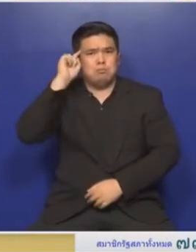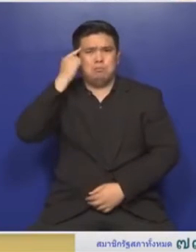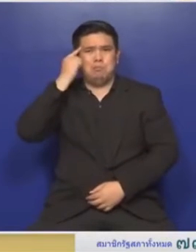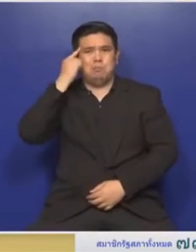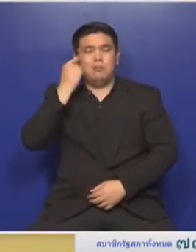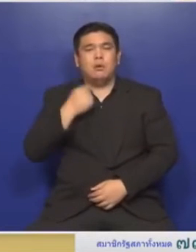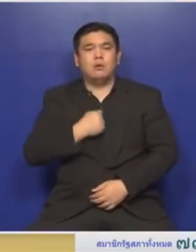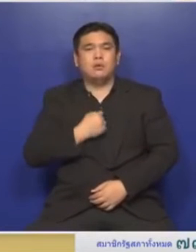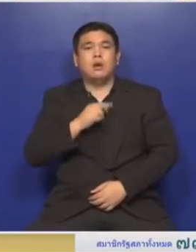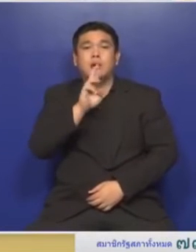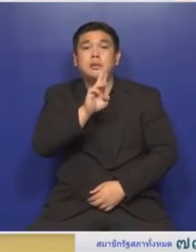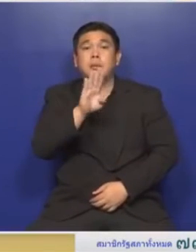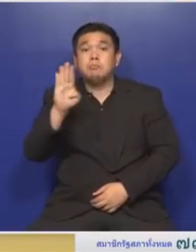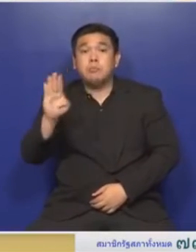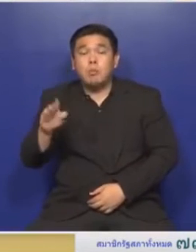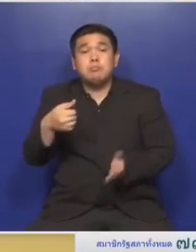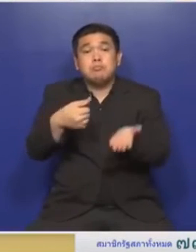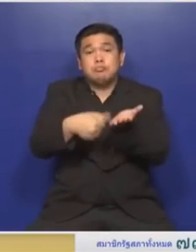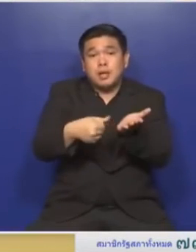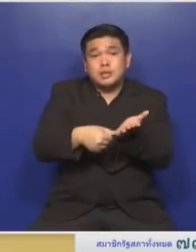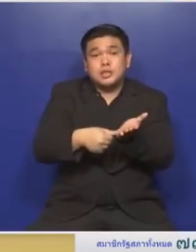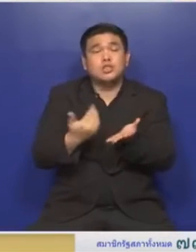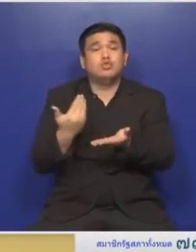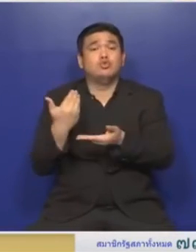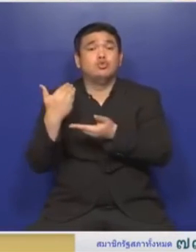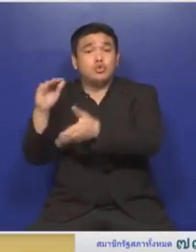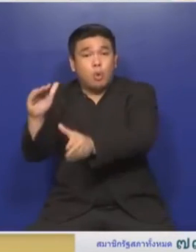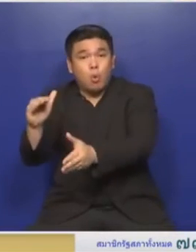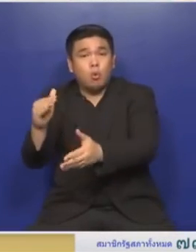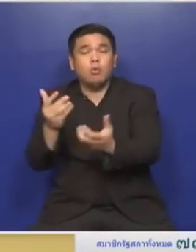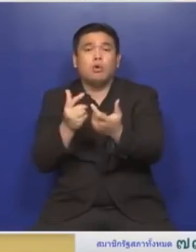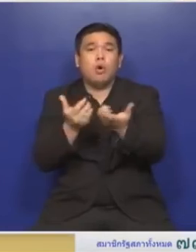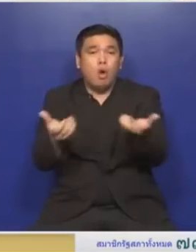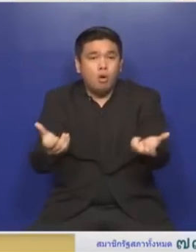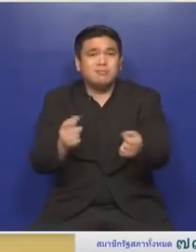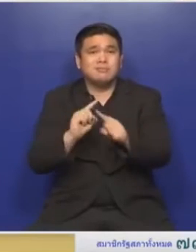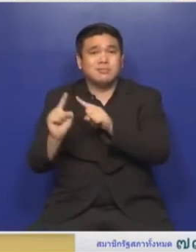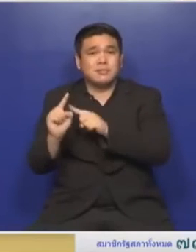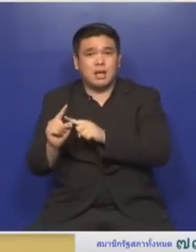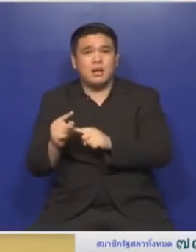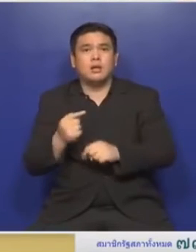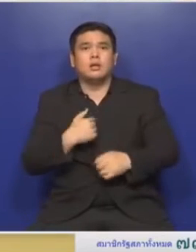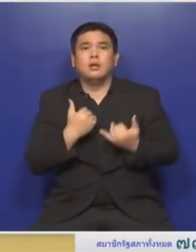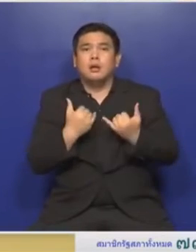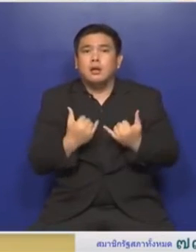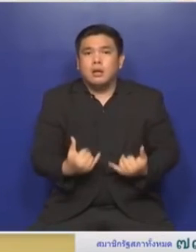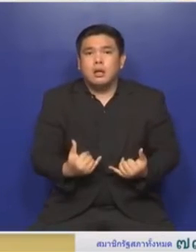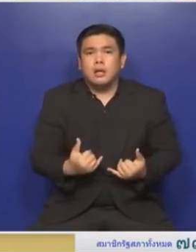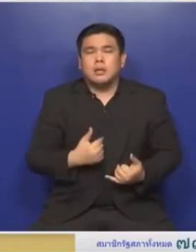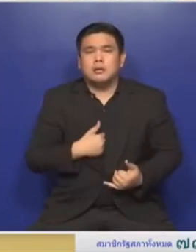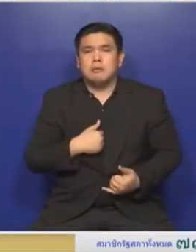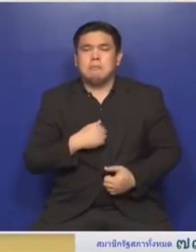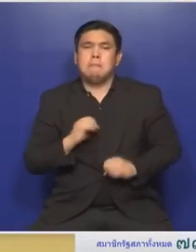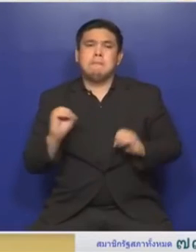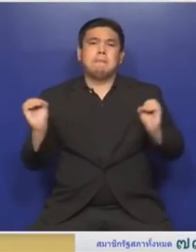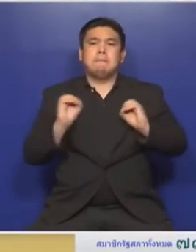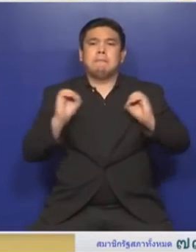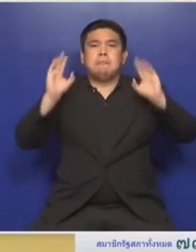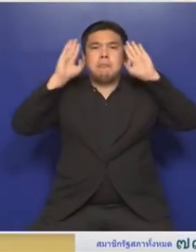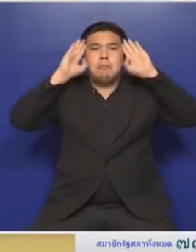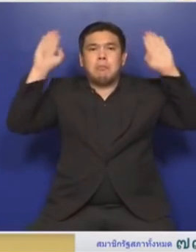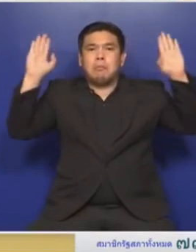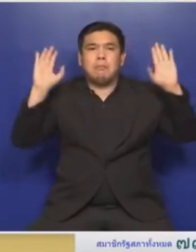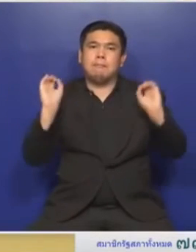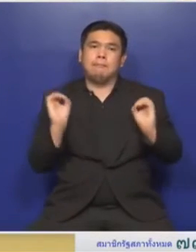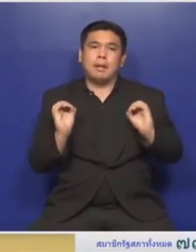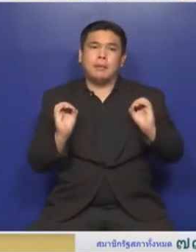องระบบสุคกร ระบบขารขนส่ง ระบบต่ๆมัยังไม่เคยได้มีการเตรีมกมา